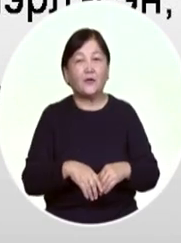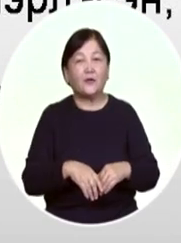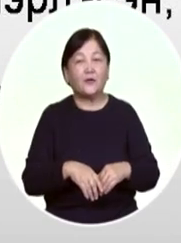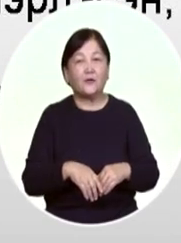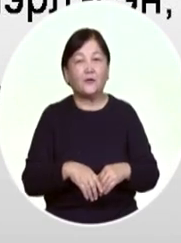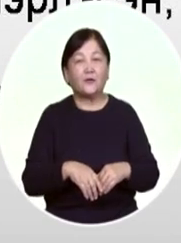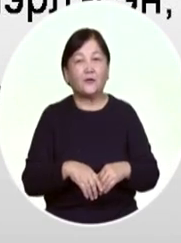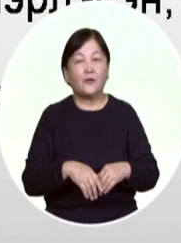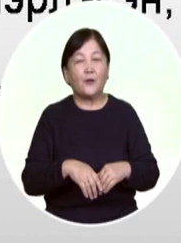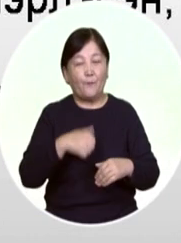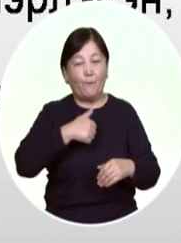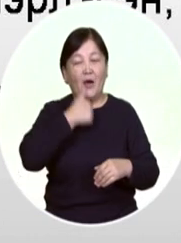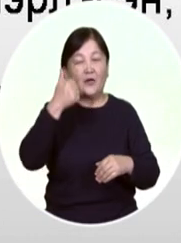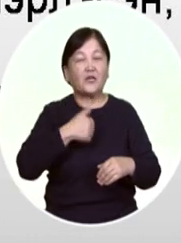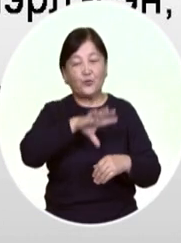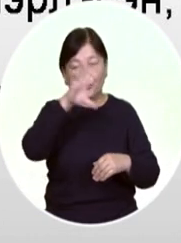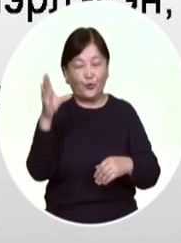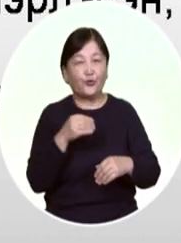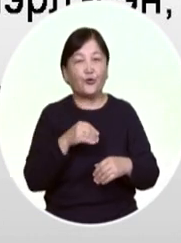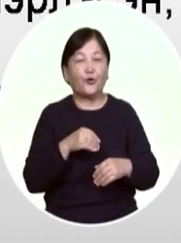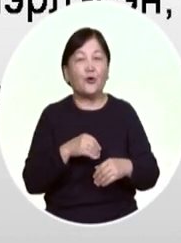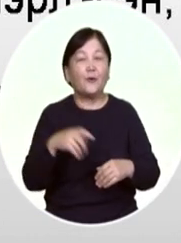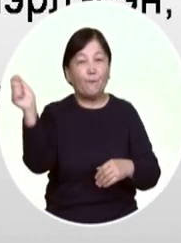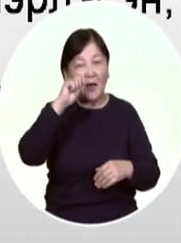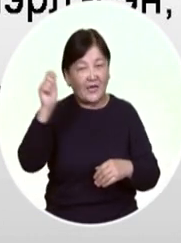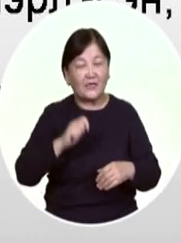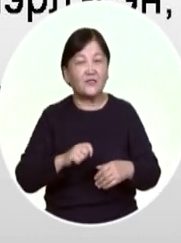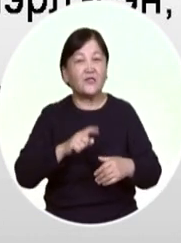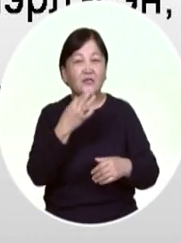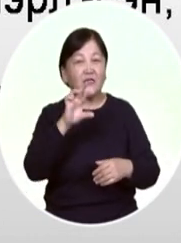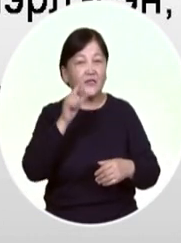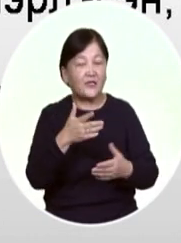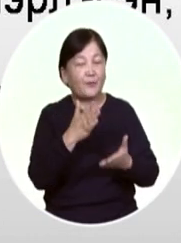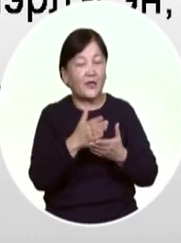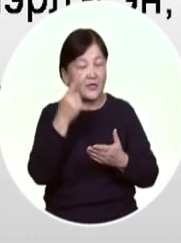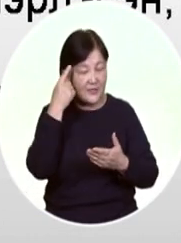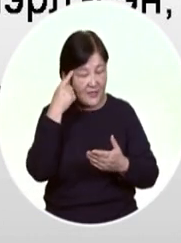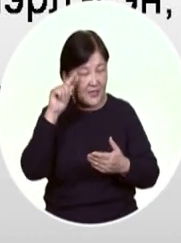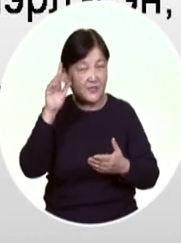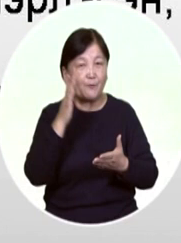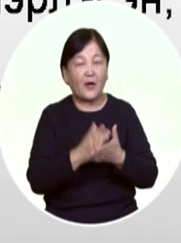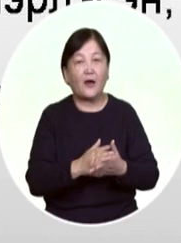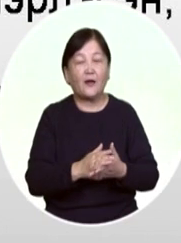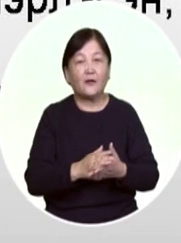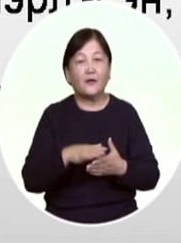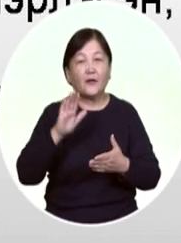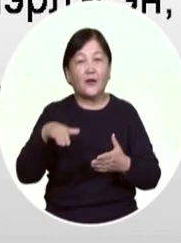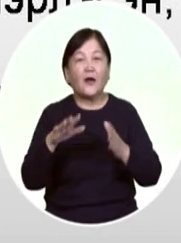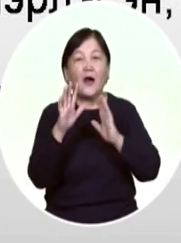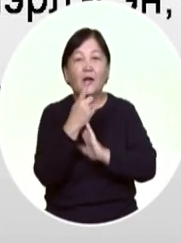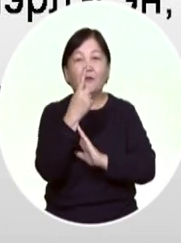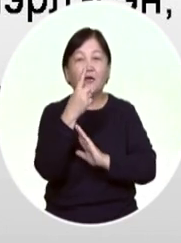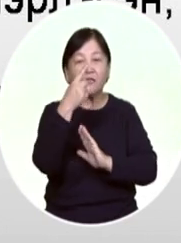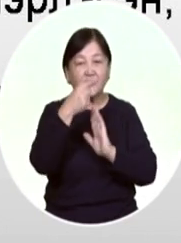одоо бахархаж бид нар амардаг болохыг та нар хэлж сэргээж чадсан байхаа. За дараачийн 11 сарын 26 оны